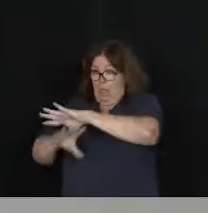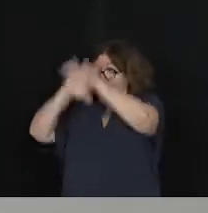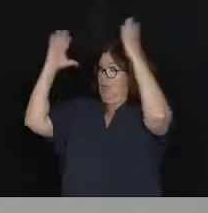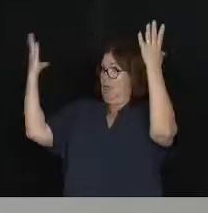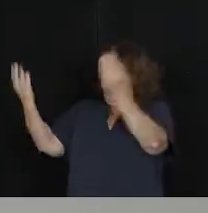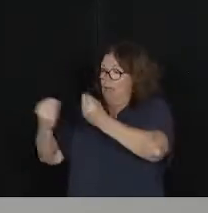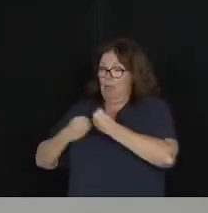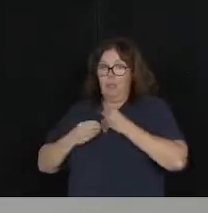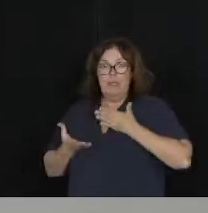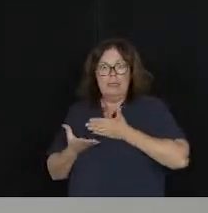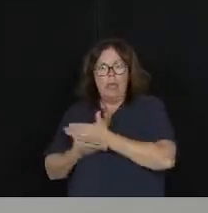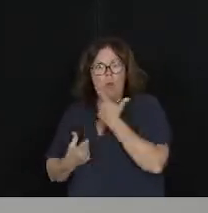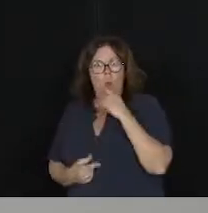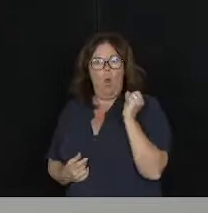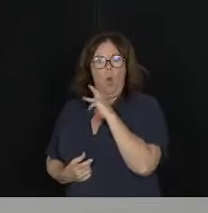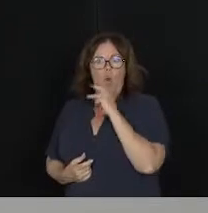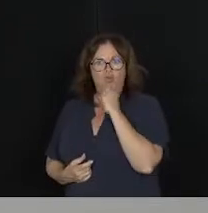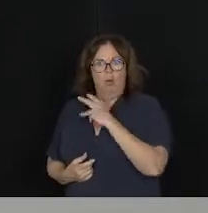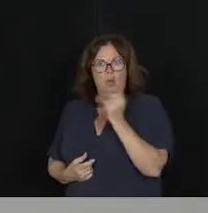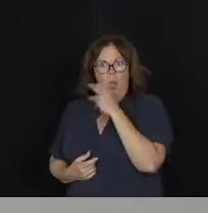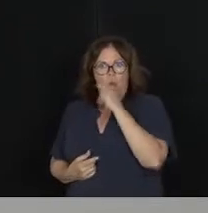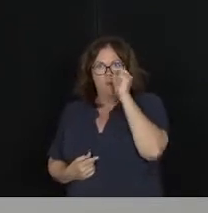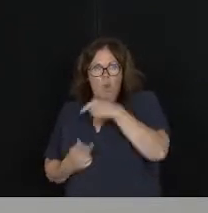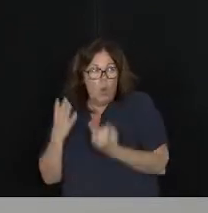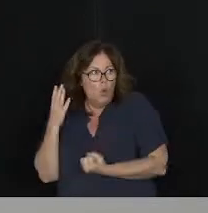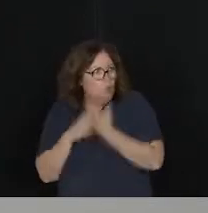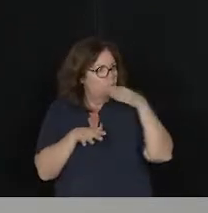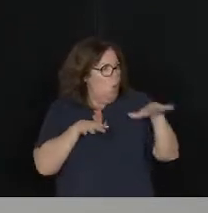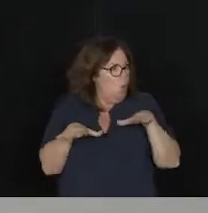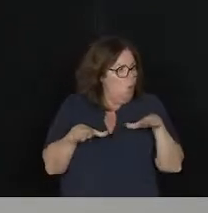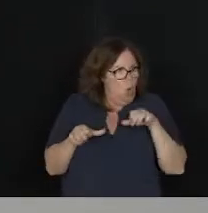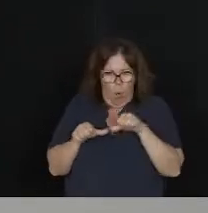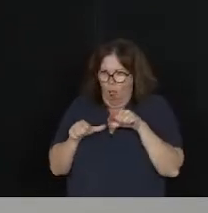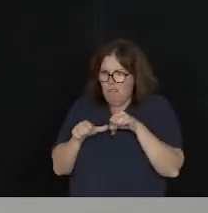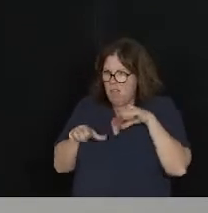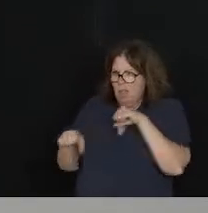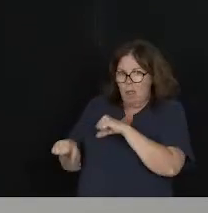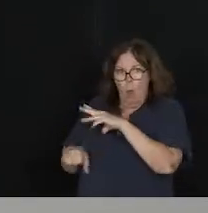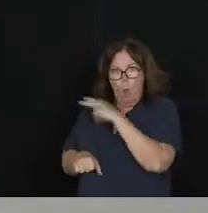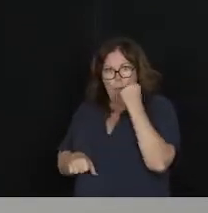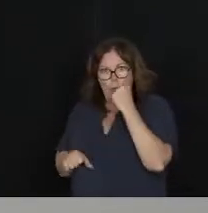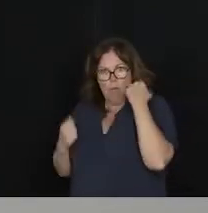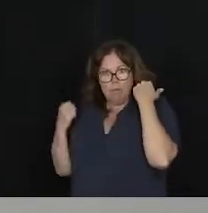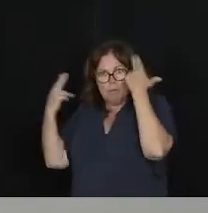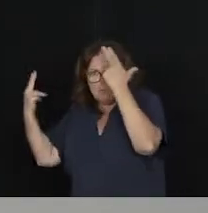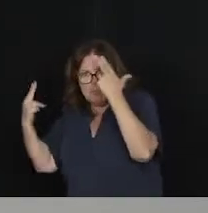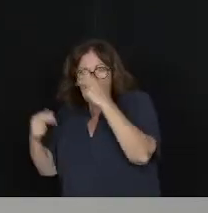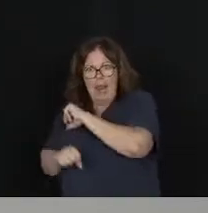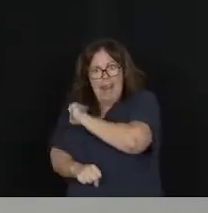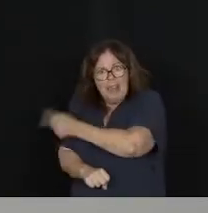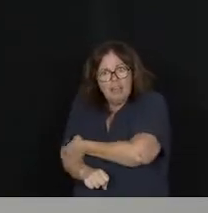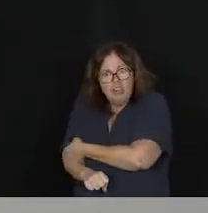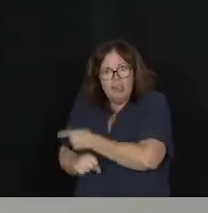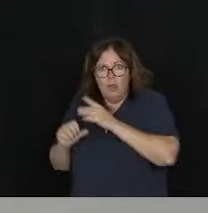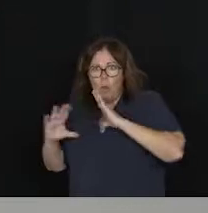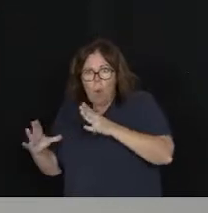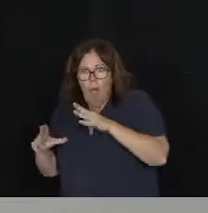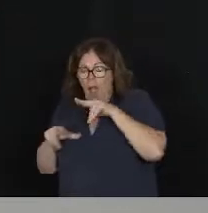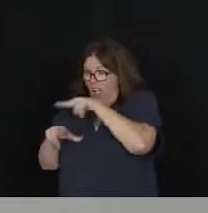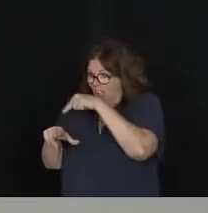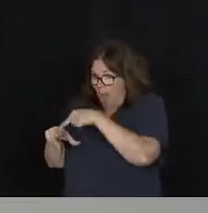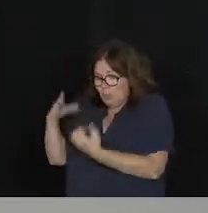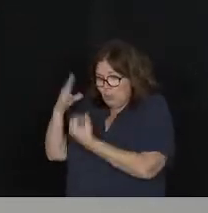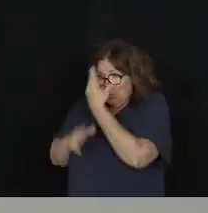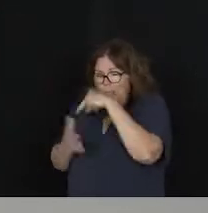notion d'urgence. Urgence des inventions sociales face aux mobilisations des hommes, des énergies, des économies, des armes,